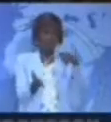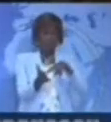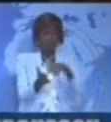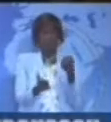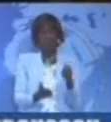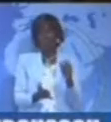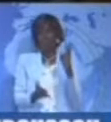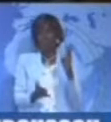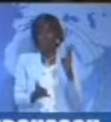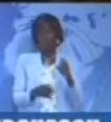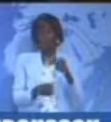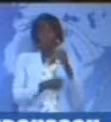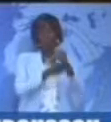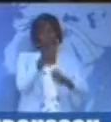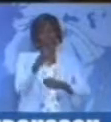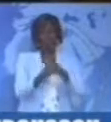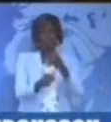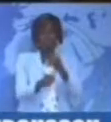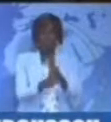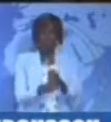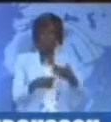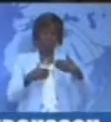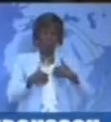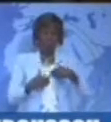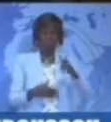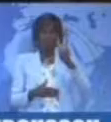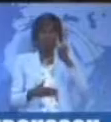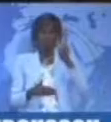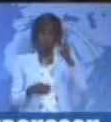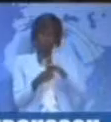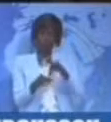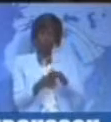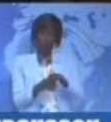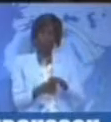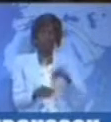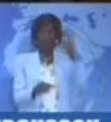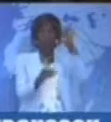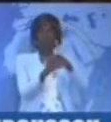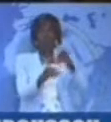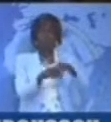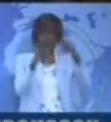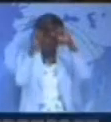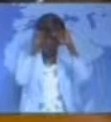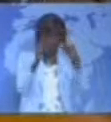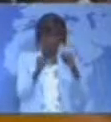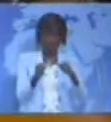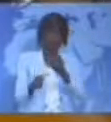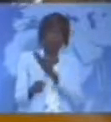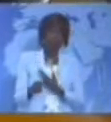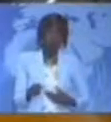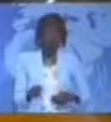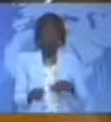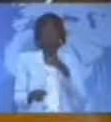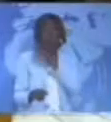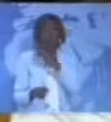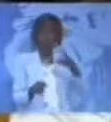une année marquée par 2 scrutins majeurs, l'élection du président de la République et celle des députés à l'Assemblée nationale.